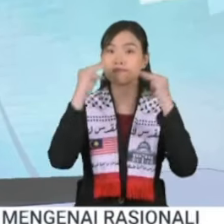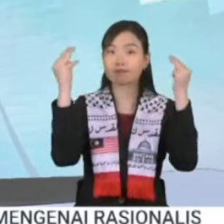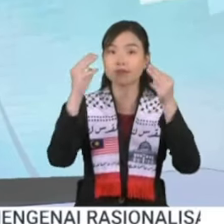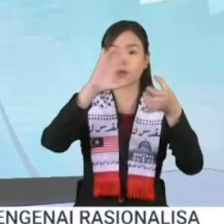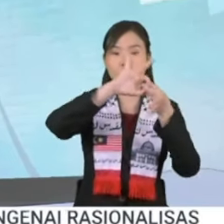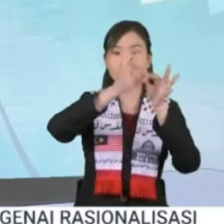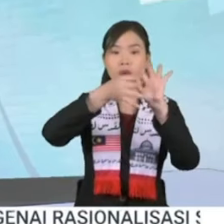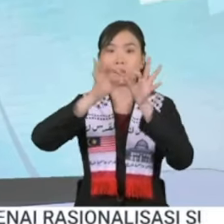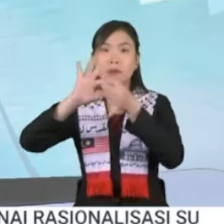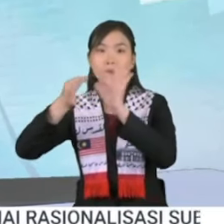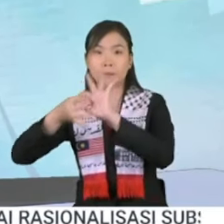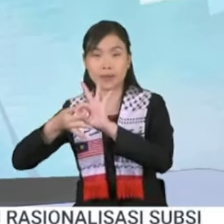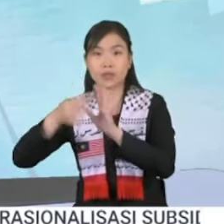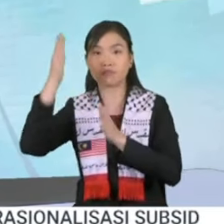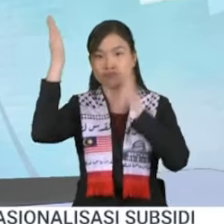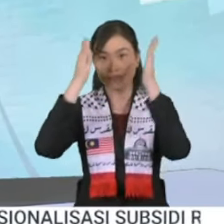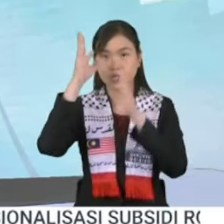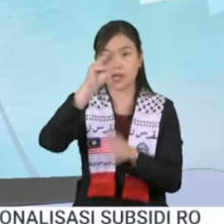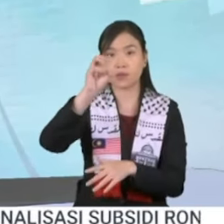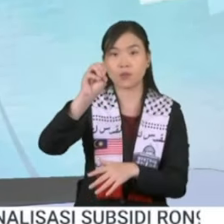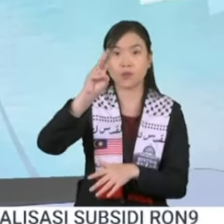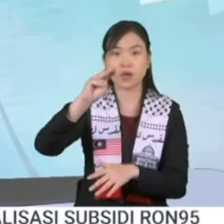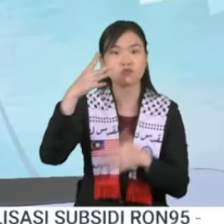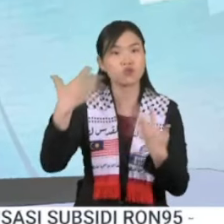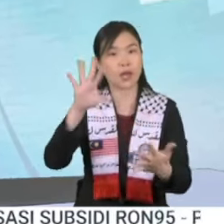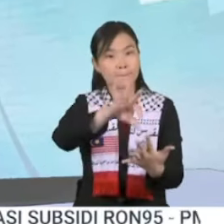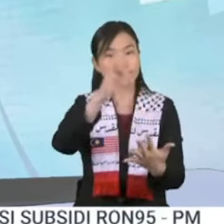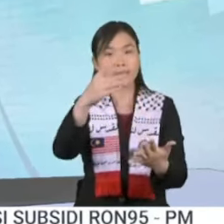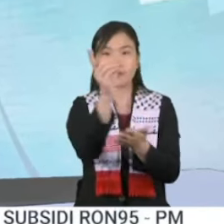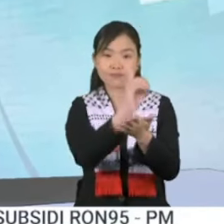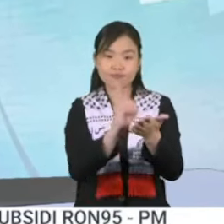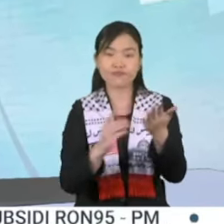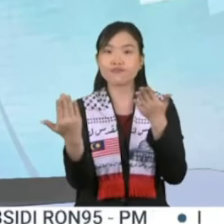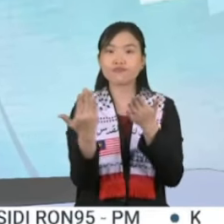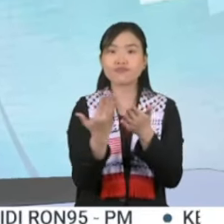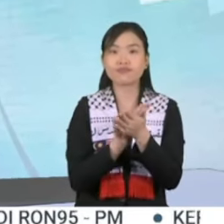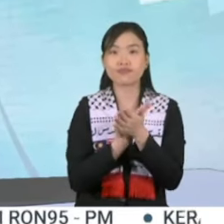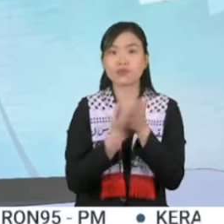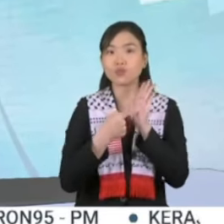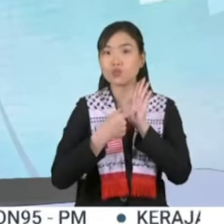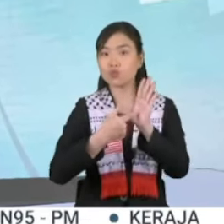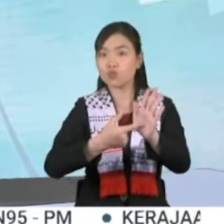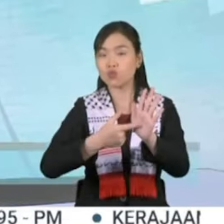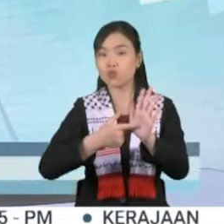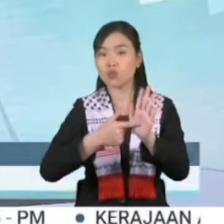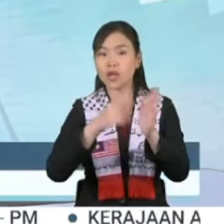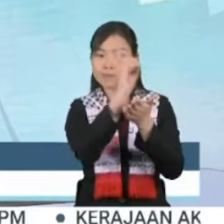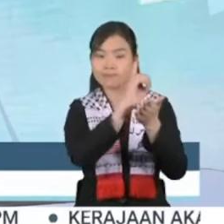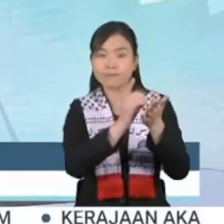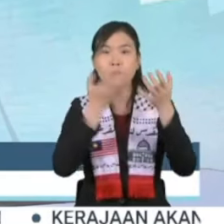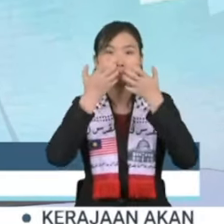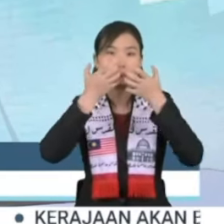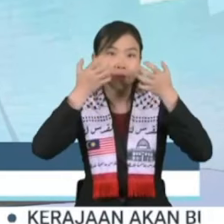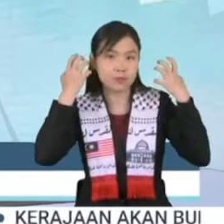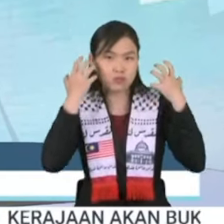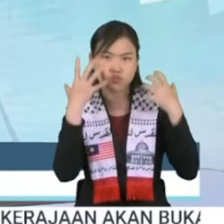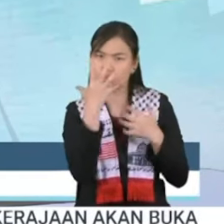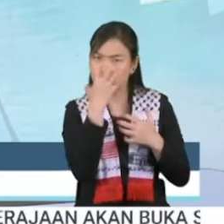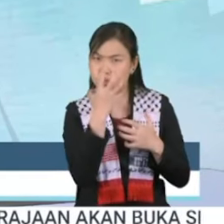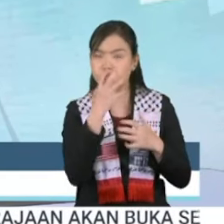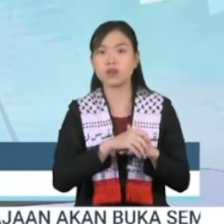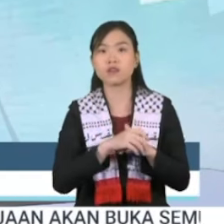Majlis Olimpik Malaysia MOM memilih rekaan baharu yang menampilkan corak belang harimau lebih garang untuk pakaian rasmi